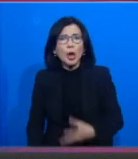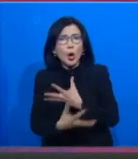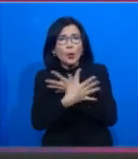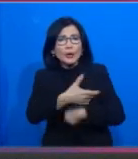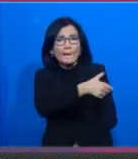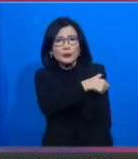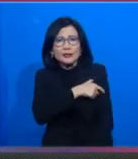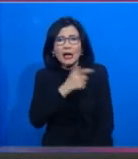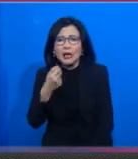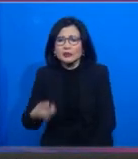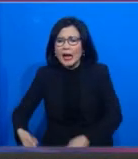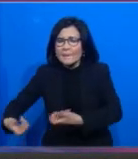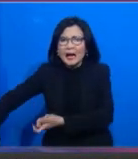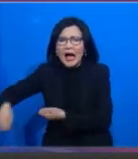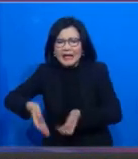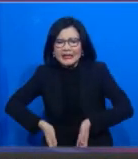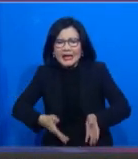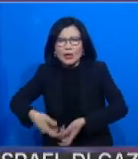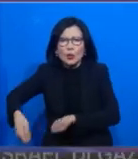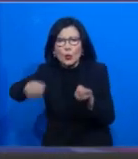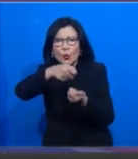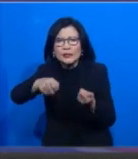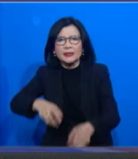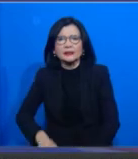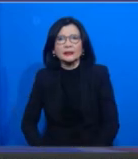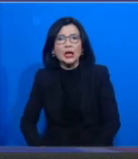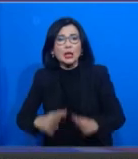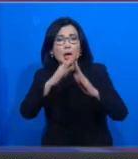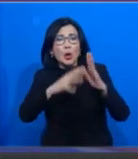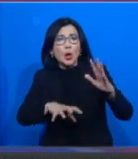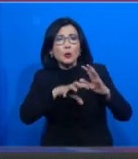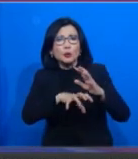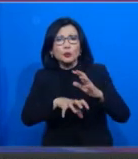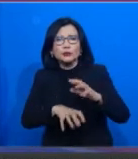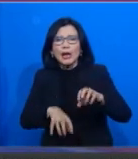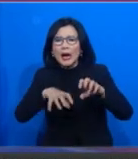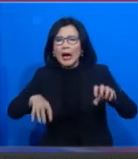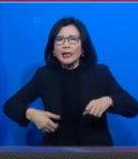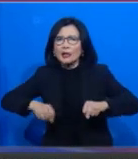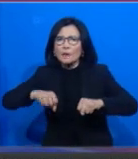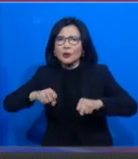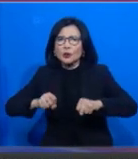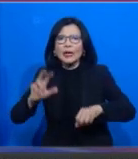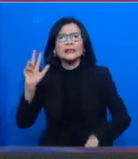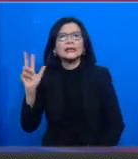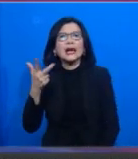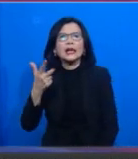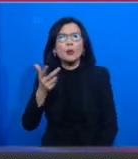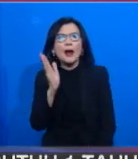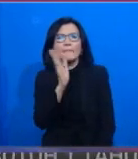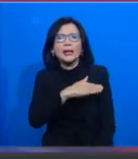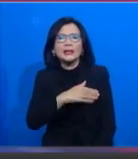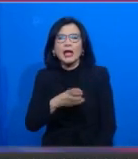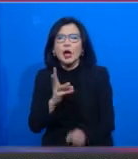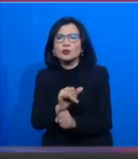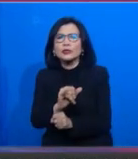petugas terpaksa mengambil air selokan. Kebakaran juga melanda gudang penyimpanan suku cadang sepeda motor di Karawang Barat, Senin sore. Kerugian akibat